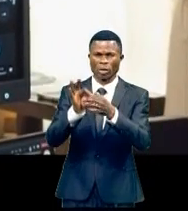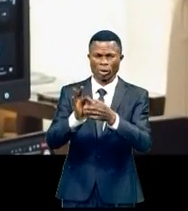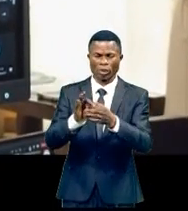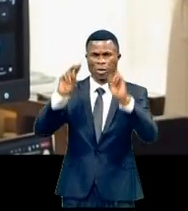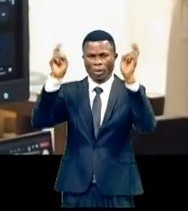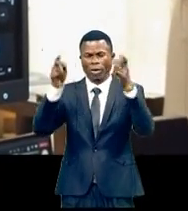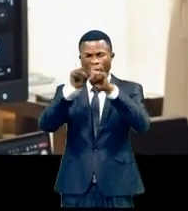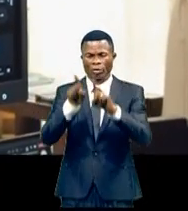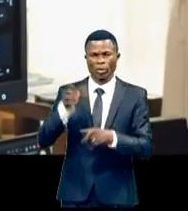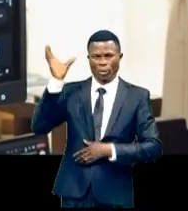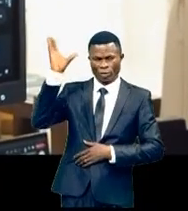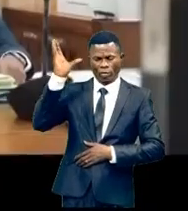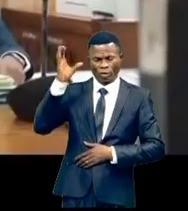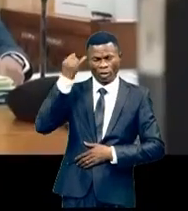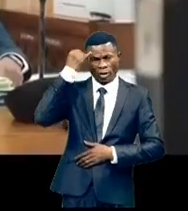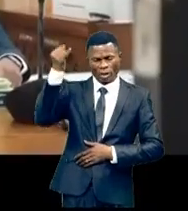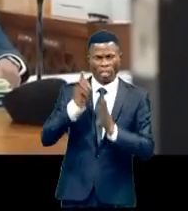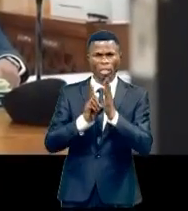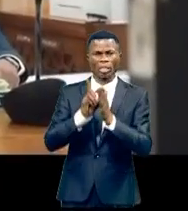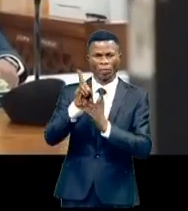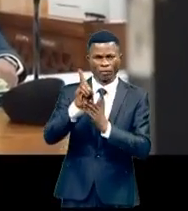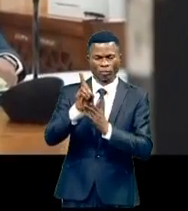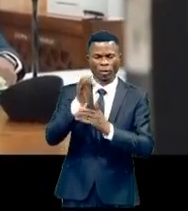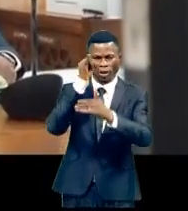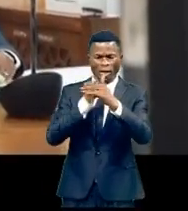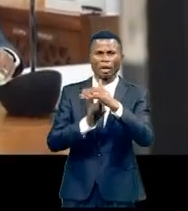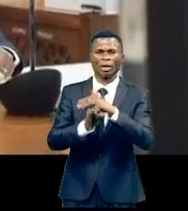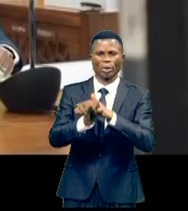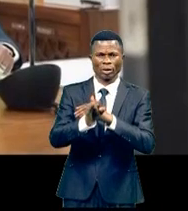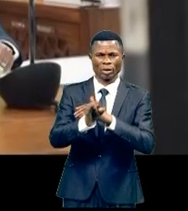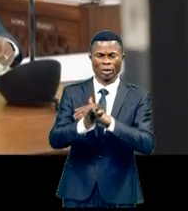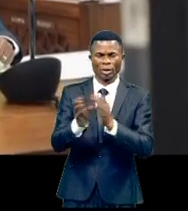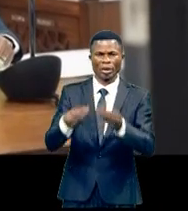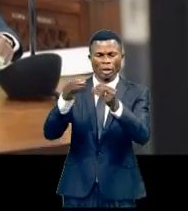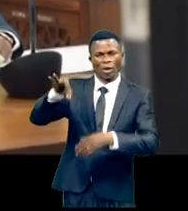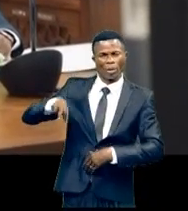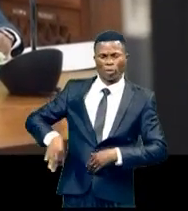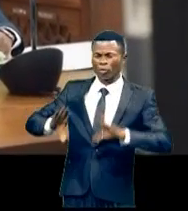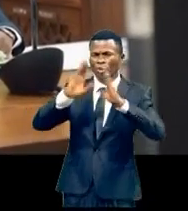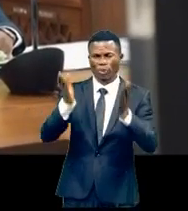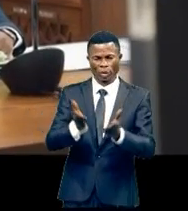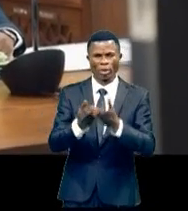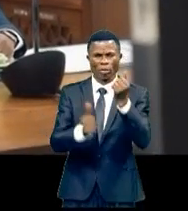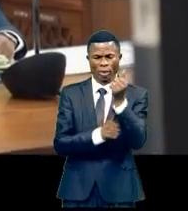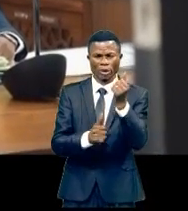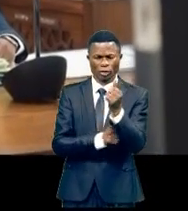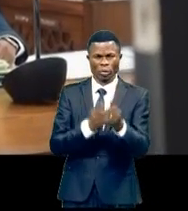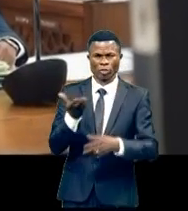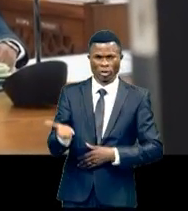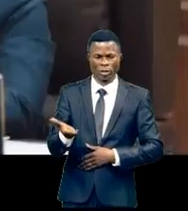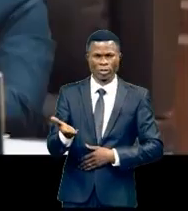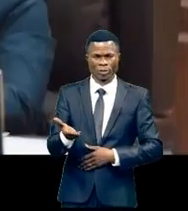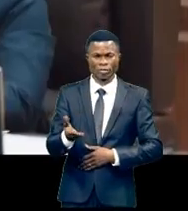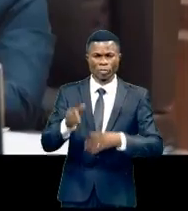et villages. Il vise un développement inclusif qui profitera à toutes les couches de la population.